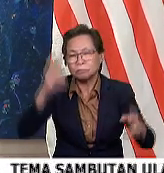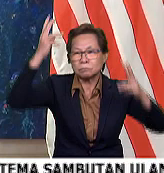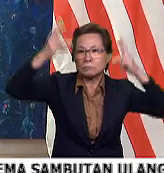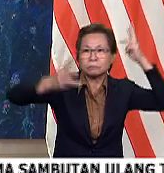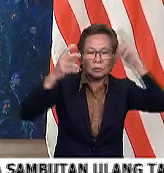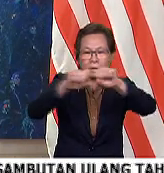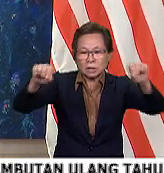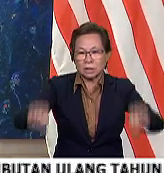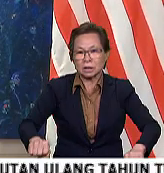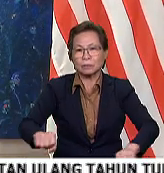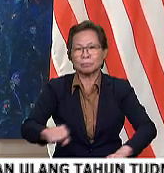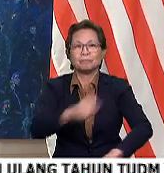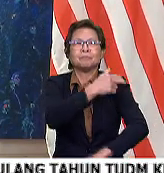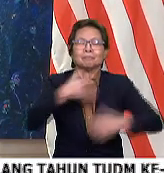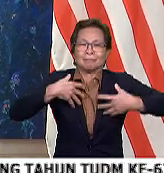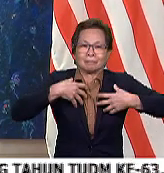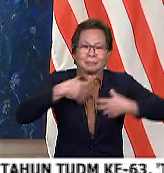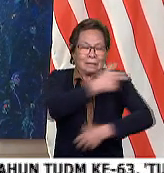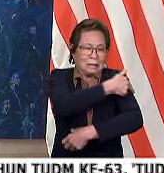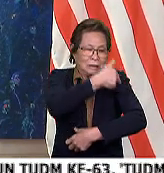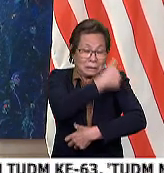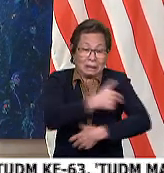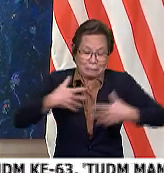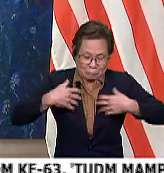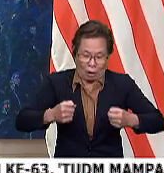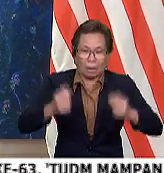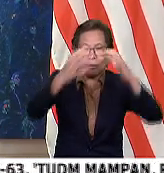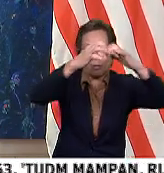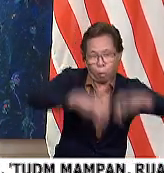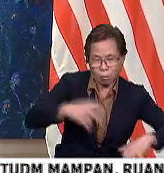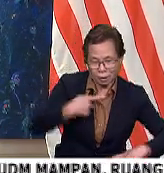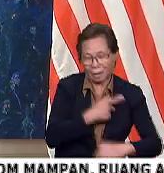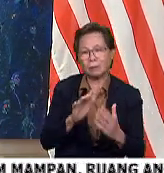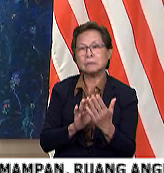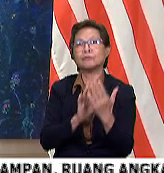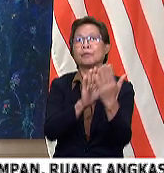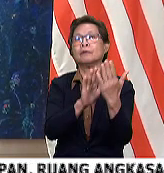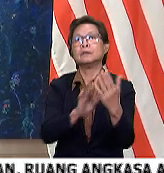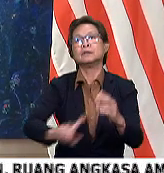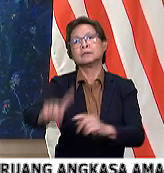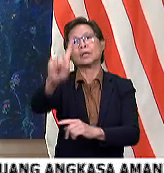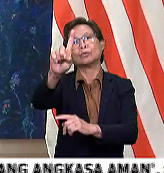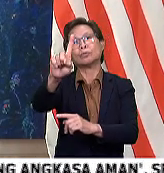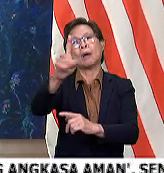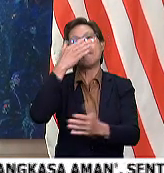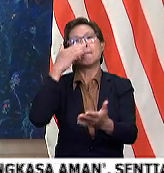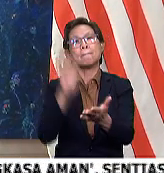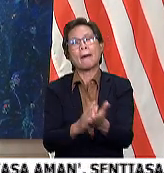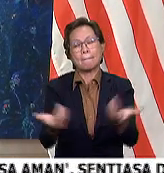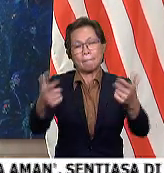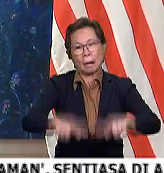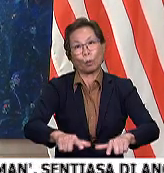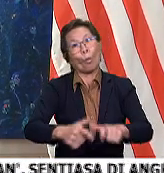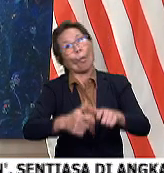I sistem kesehatan di negara kita akan runtuh dan kita akan berhadapan dengan satu makhluk peta ke